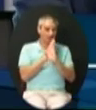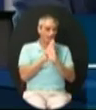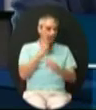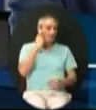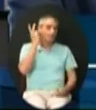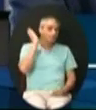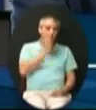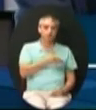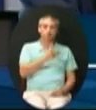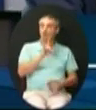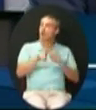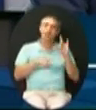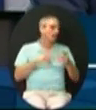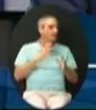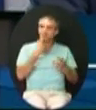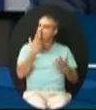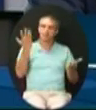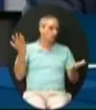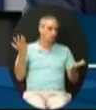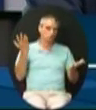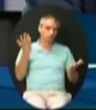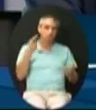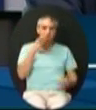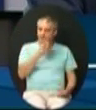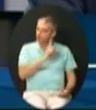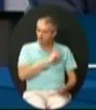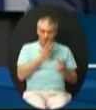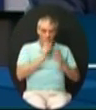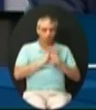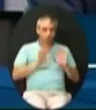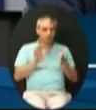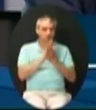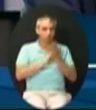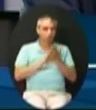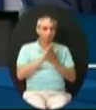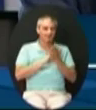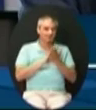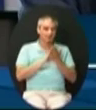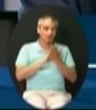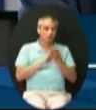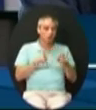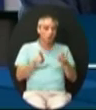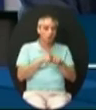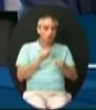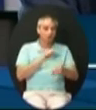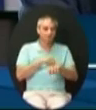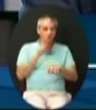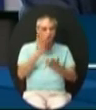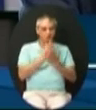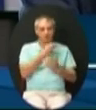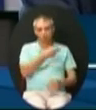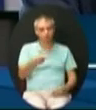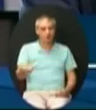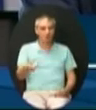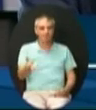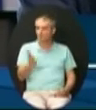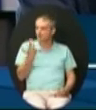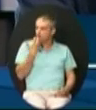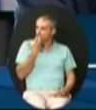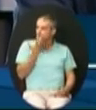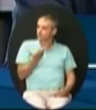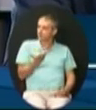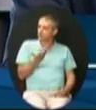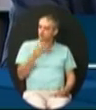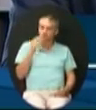בזוי, חיית אדם, מה לא אמרנו ונאמר עליו, זה לא משנה שום דבר. באותו רגע הוא שוכב על הרצפה. איך אתה מסביר